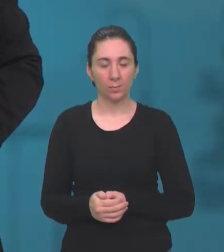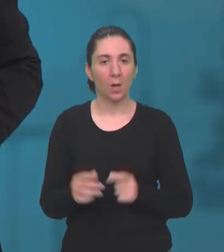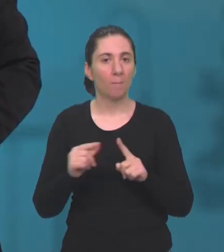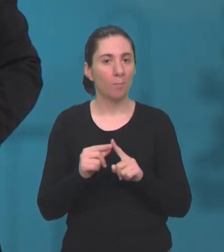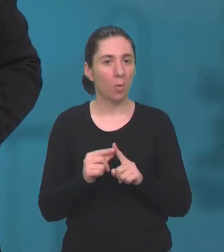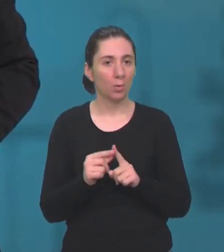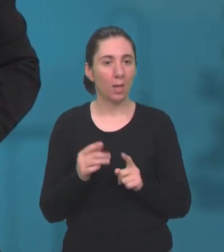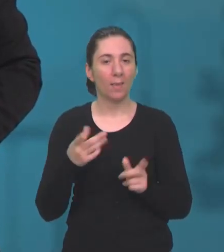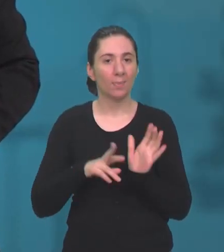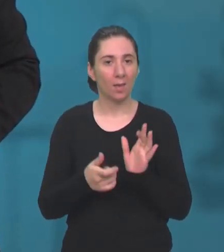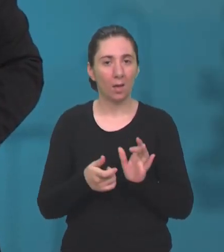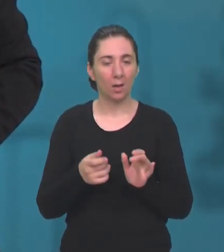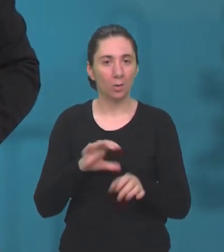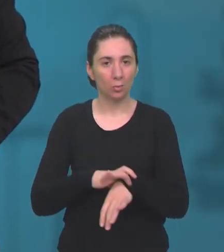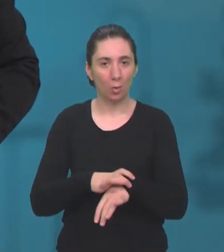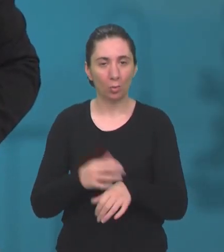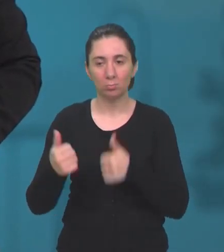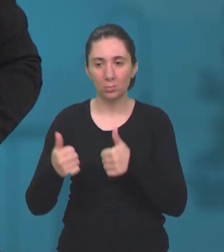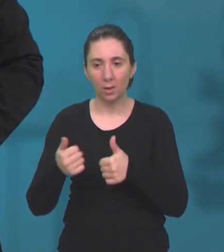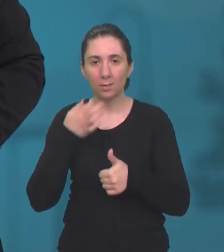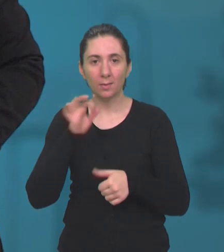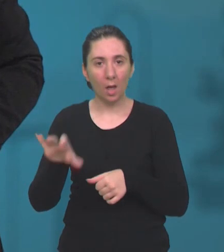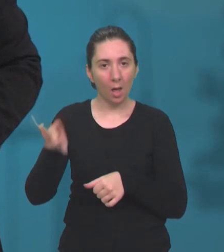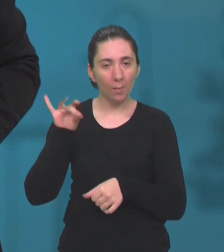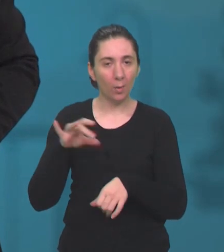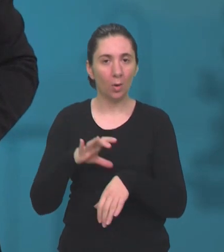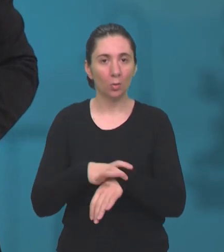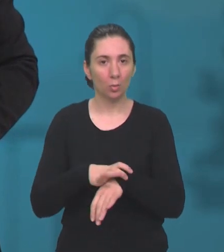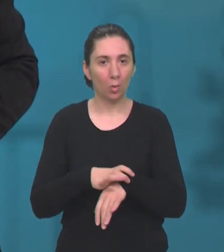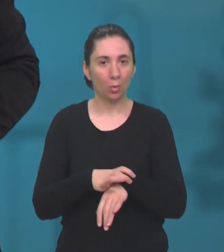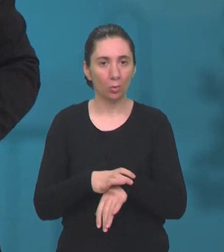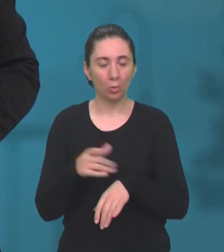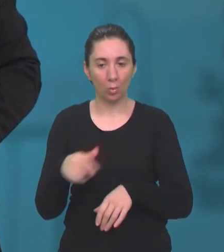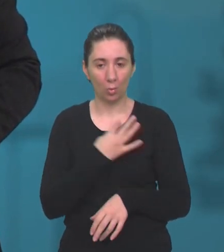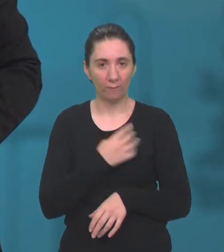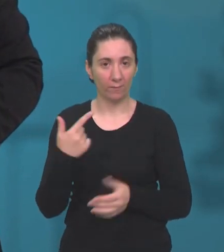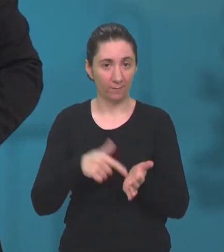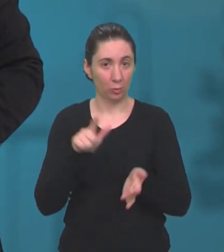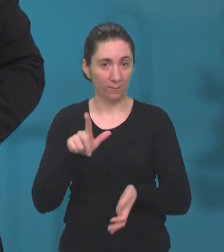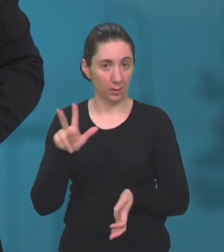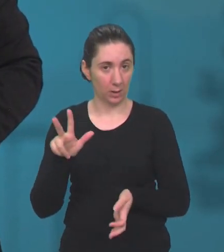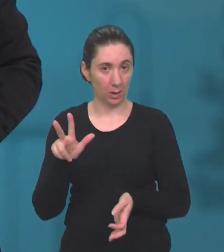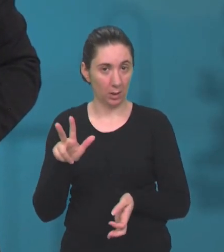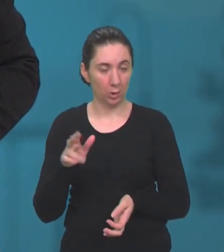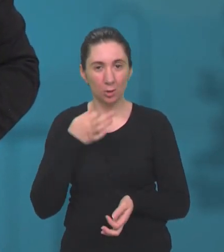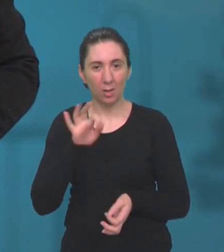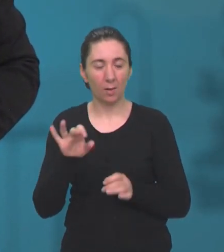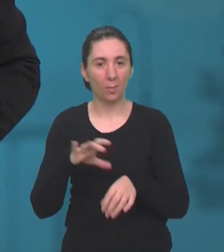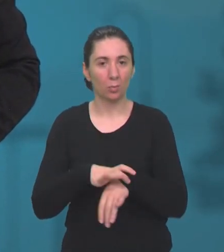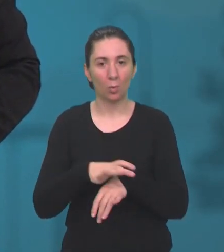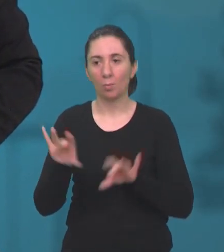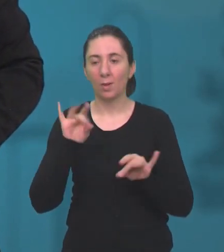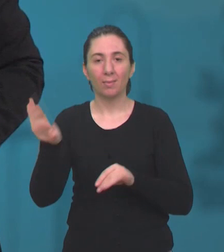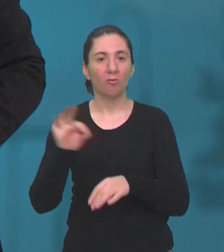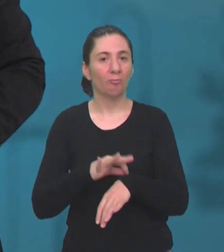Portal Najdoktor objavio je pobjednike natječaja za najbolje doktore u Hrvatskoj za 2023. Najdoktore biraju